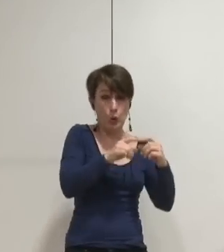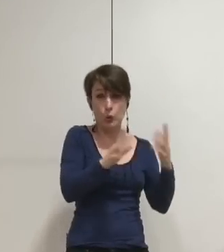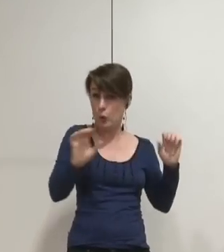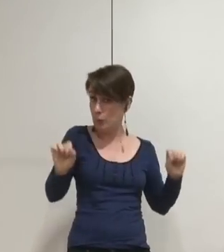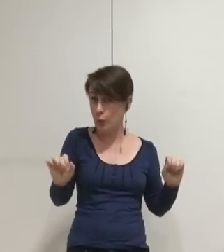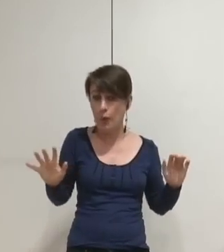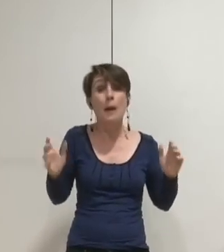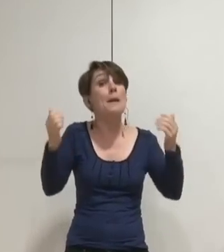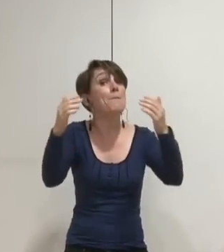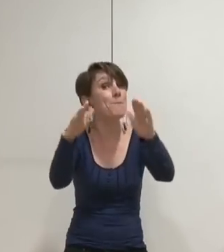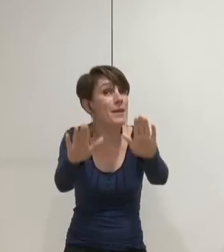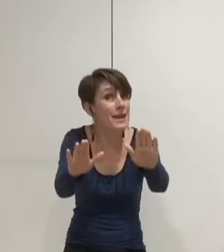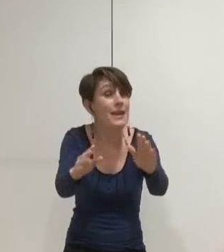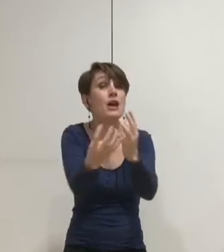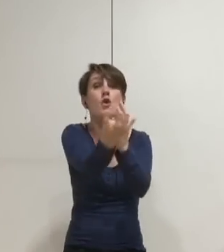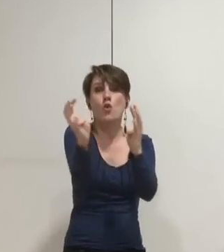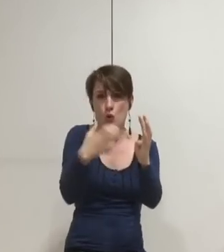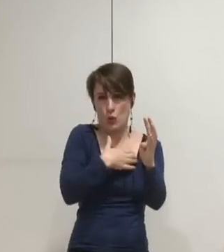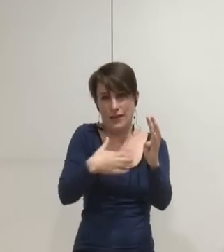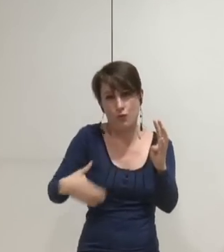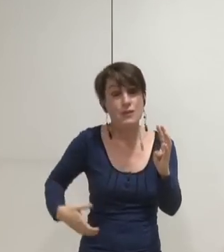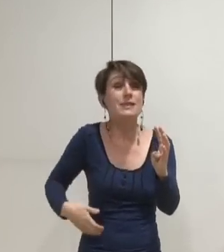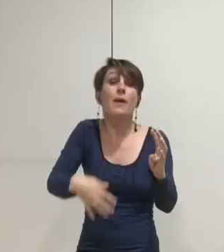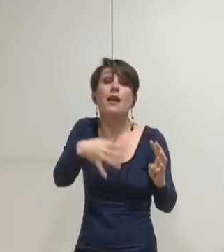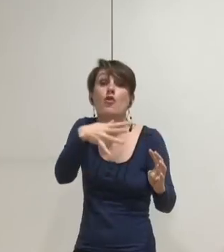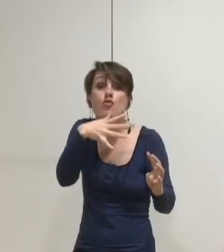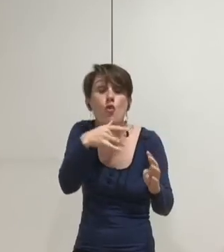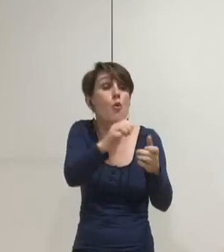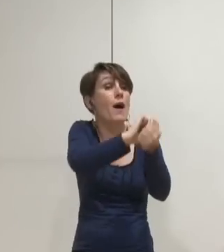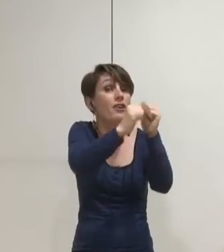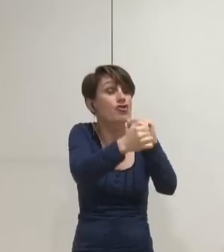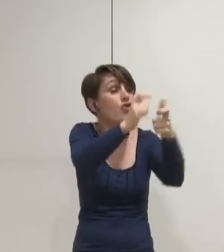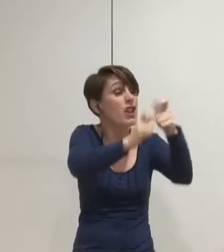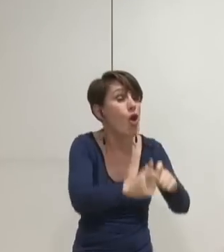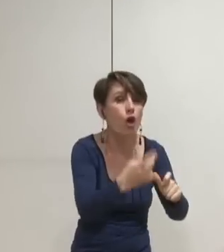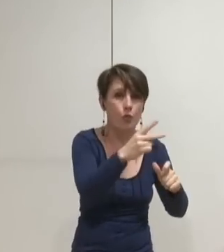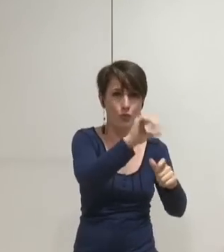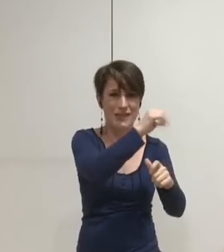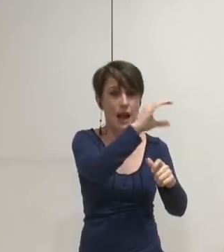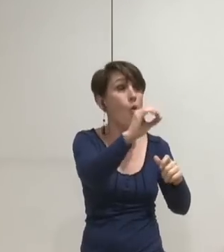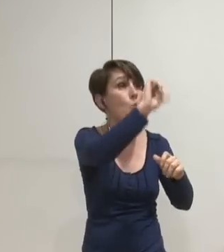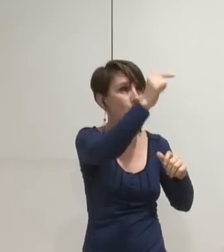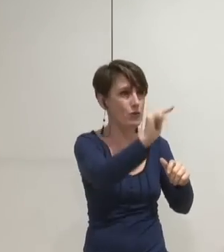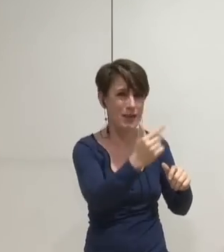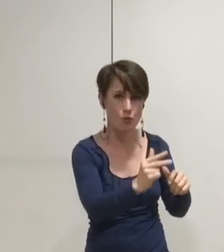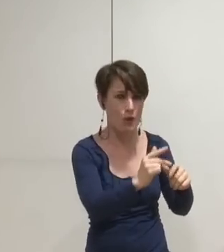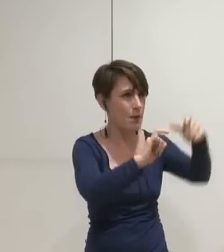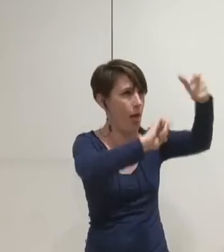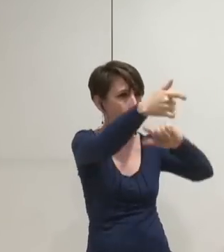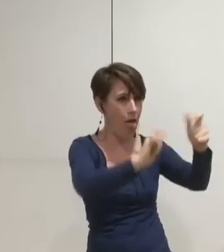pas le conseil municipal ne peut pas changer l'ordre de la CAO et je rappelle que cette CAO a voté à l'un